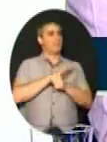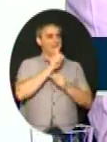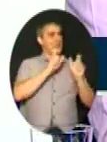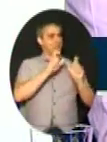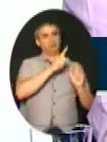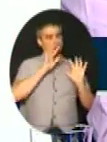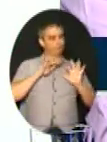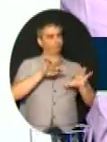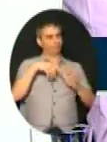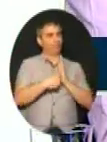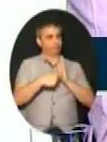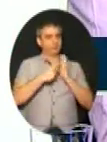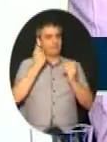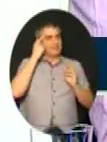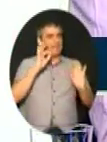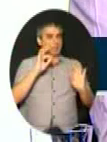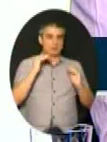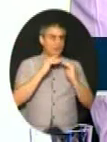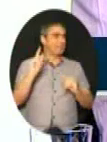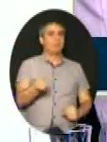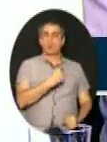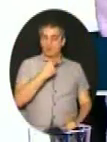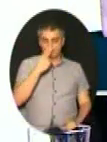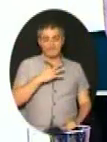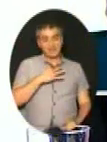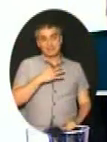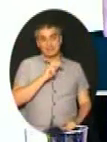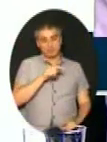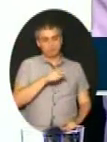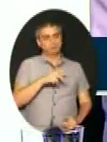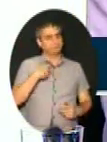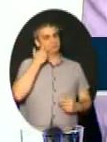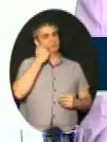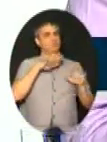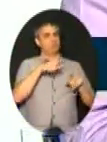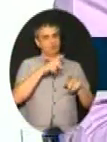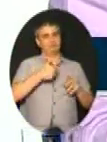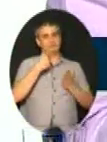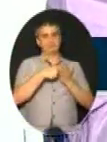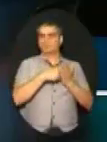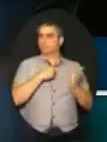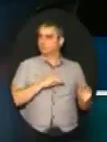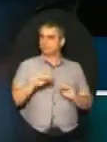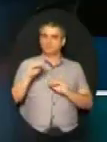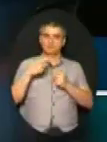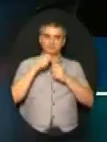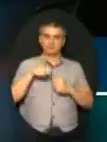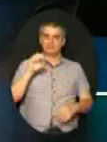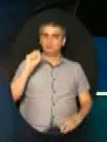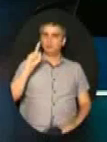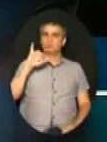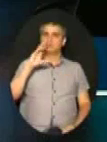ומחירים שהם הגיוניים לכל אדם, מבחינתי לפחות בעניין הזה מגיע קרדיט לממשלה ולשר האוצר. מה שמוביל אותי אליי, חברת הכנסת